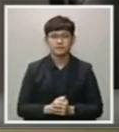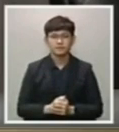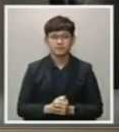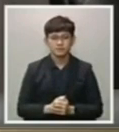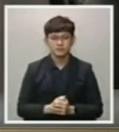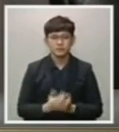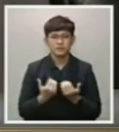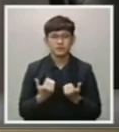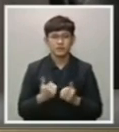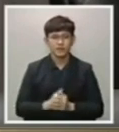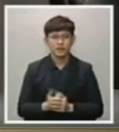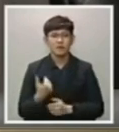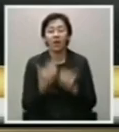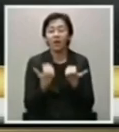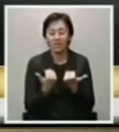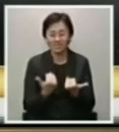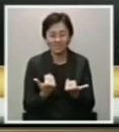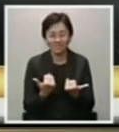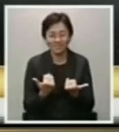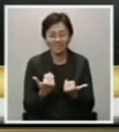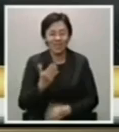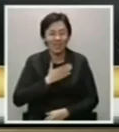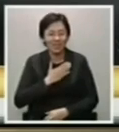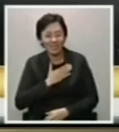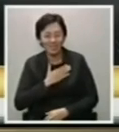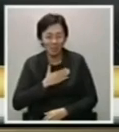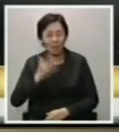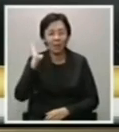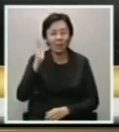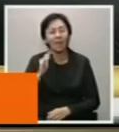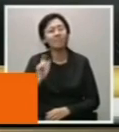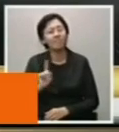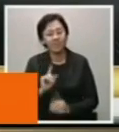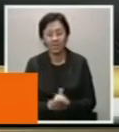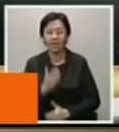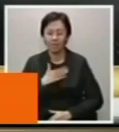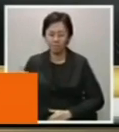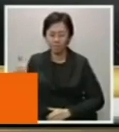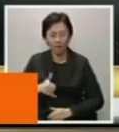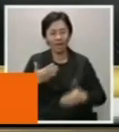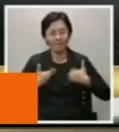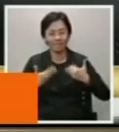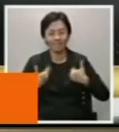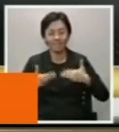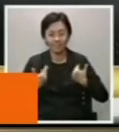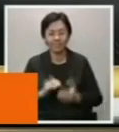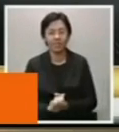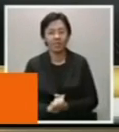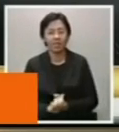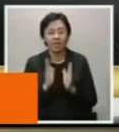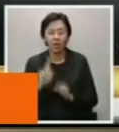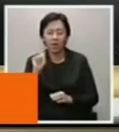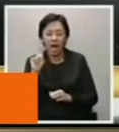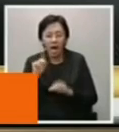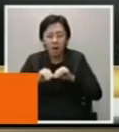จริตเต็มบ้านเต็มเมือง ที่ผมเข้ามาวันนี้ผมเข้ามาด้วยความยินดีเป็นอย่างยิ่งถึงแม้ว่าจะมีการอะไรปล่อย